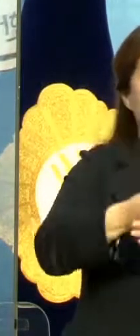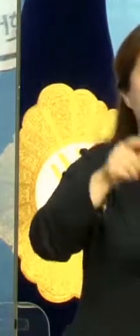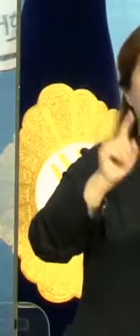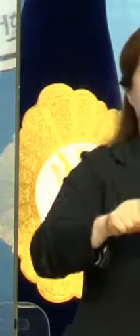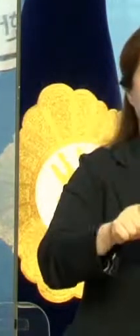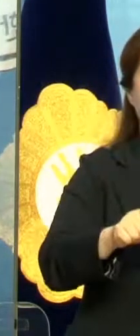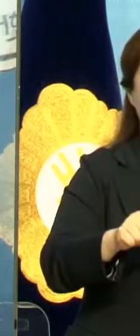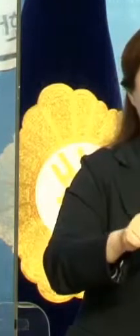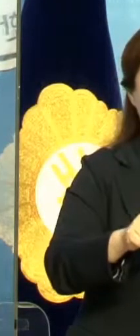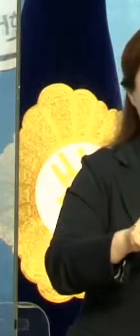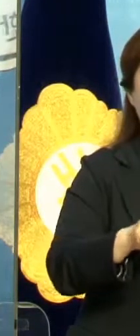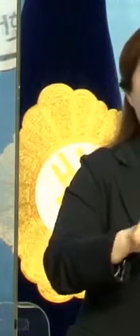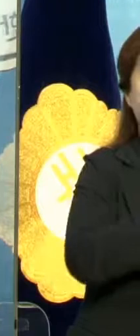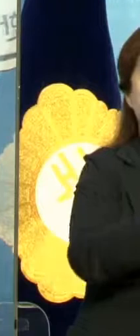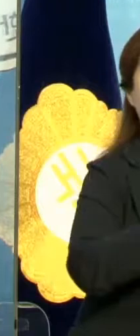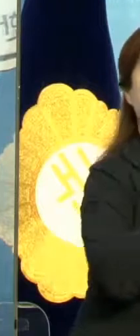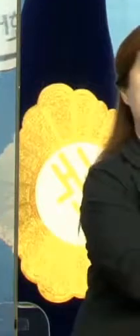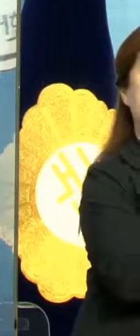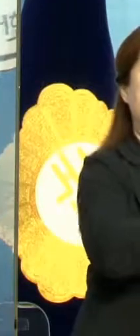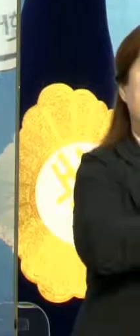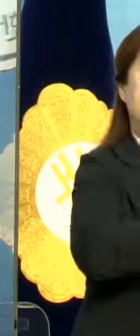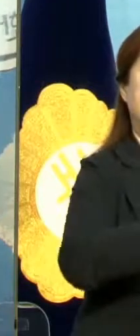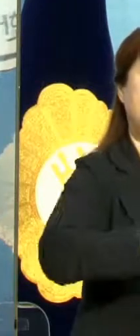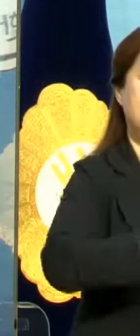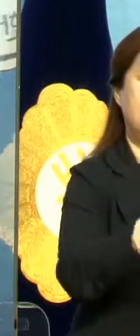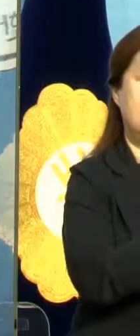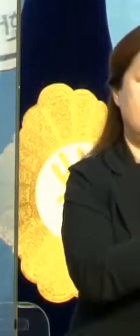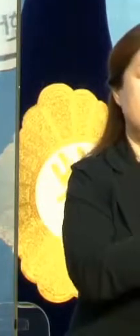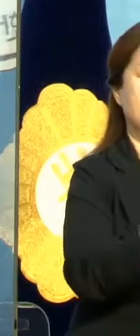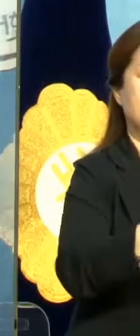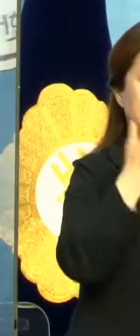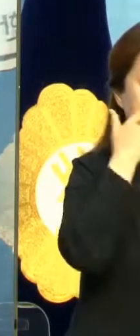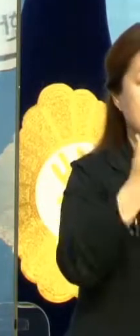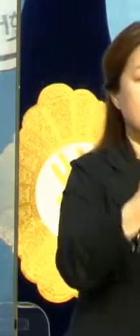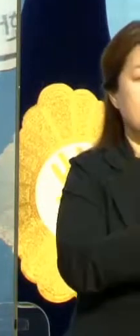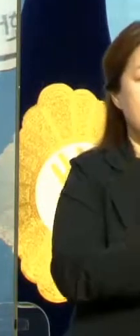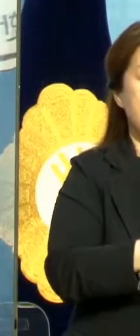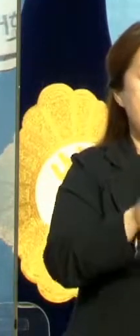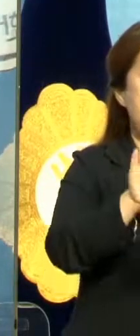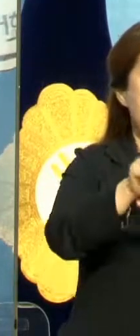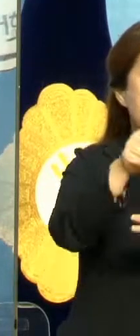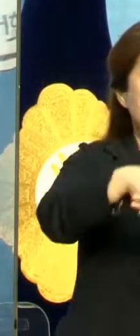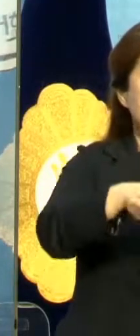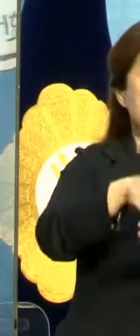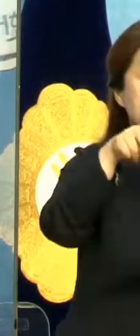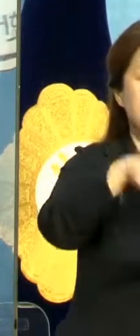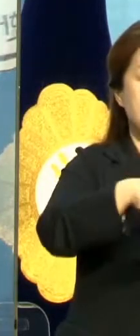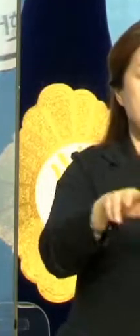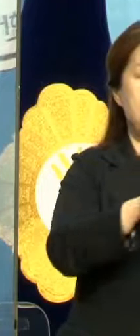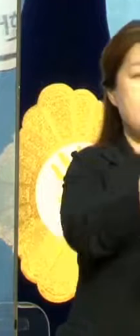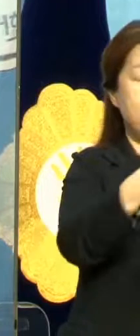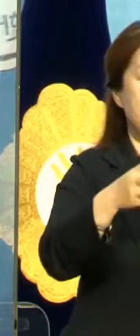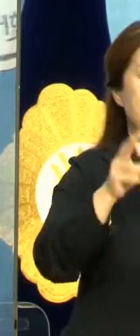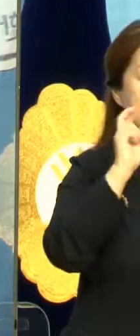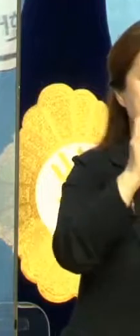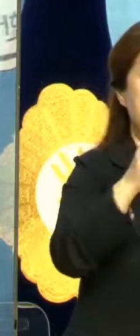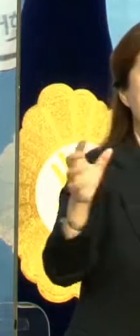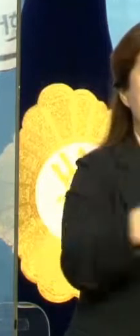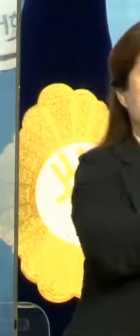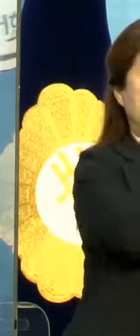경영진을 대변하는 역할을 하는 등 큰 역할을 하여 언론에서는 삼성물산 의 합병 공신으로 보도 되기까지